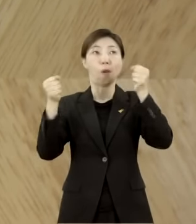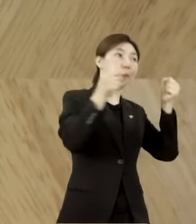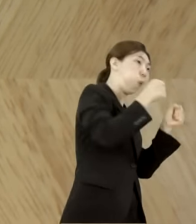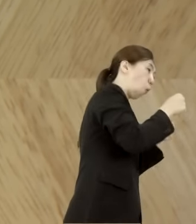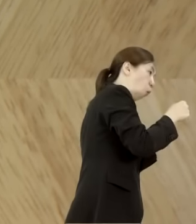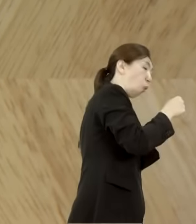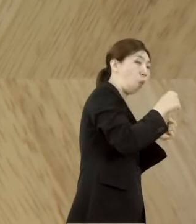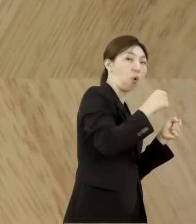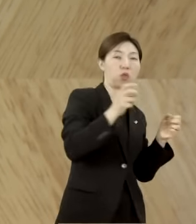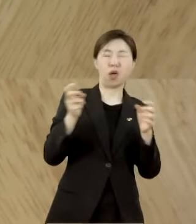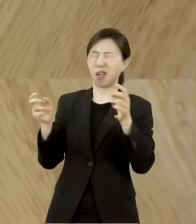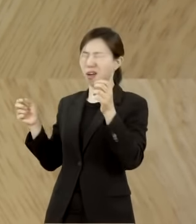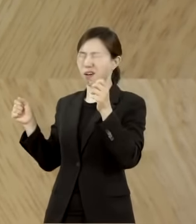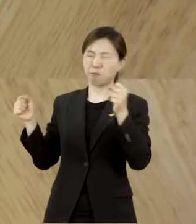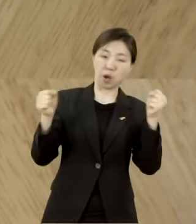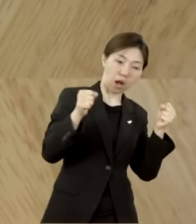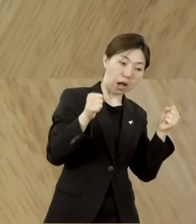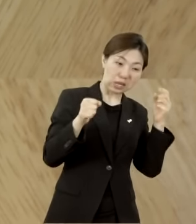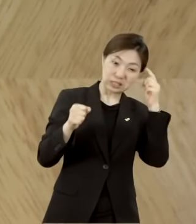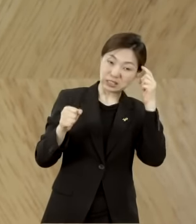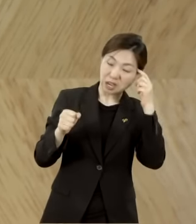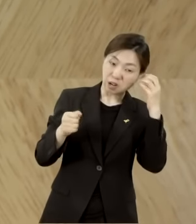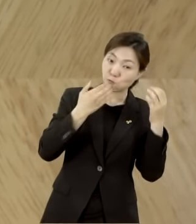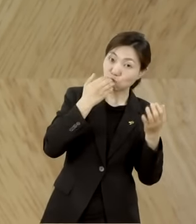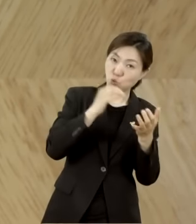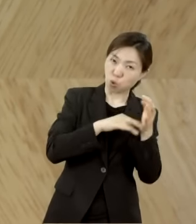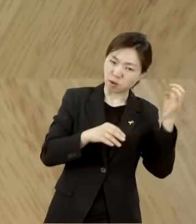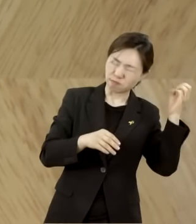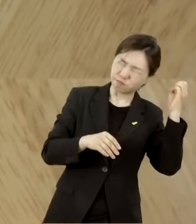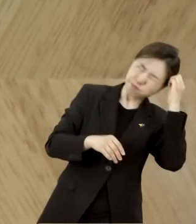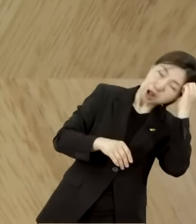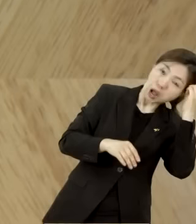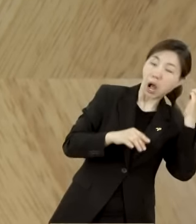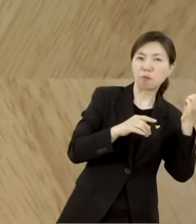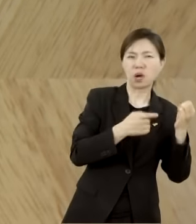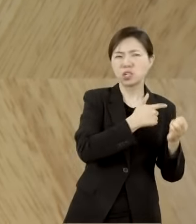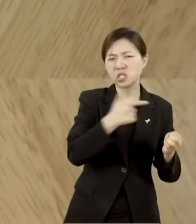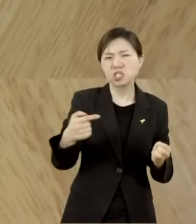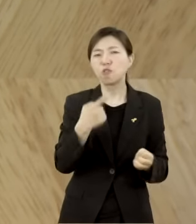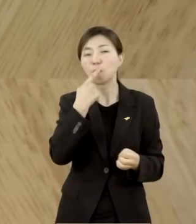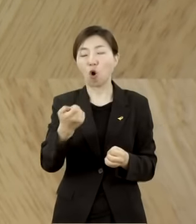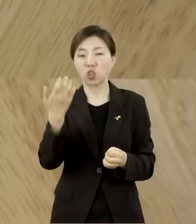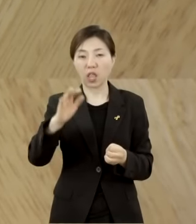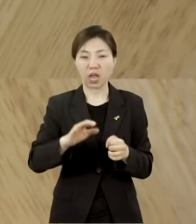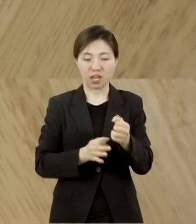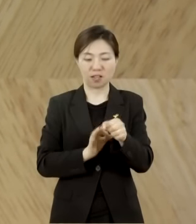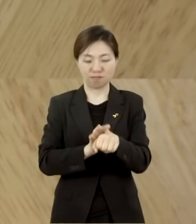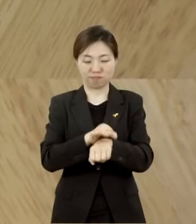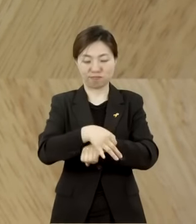떨어졌는데 그것도 그냥 떨어졌으면 돌에 머리라도 맞았으면 정말